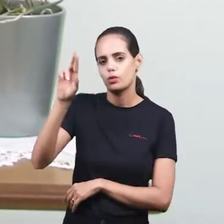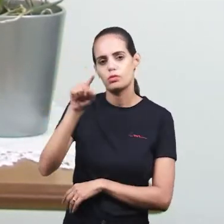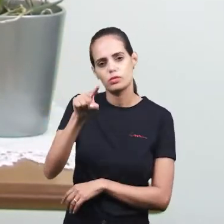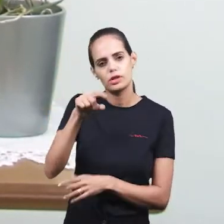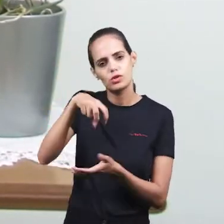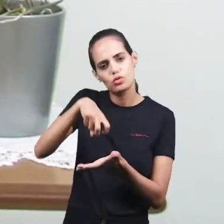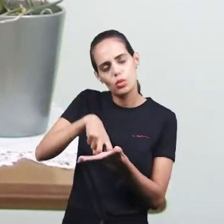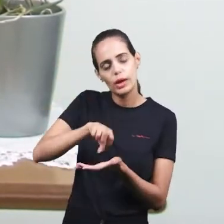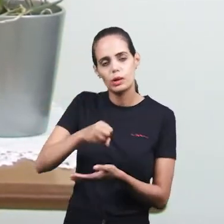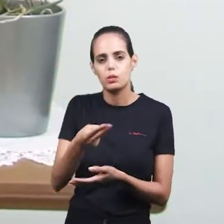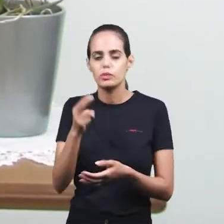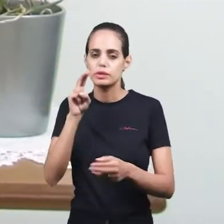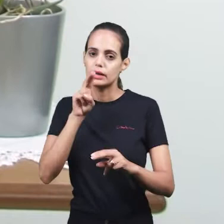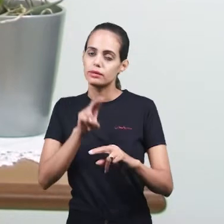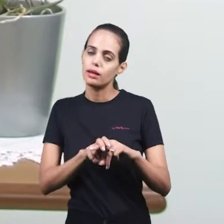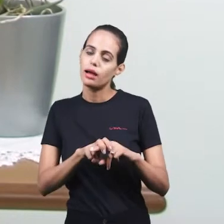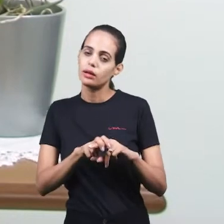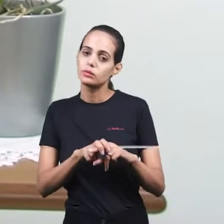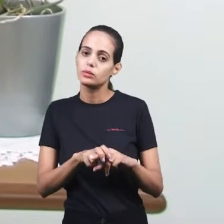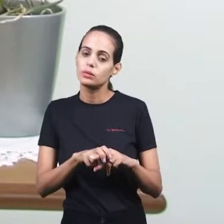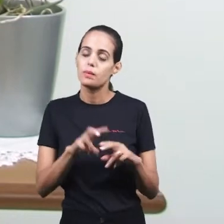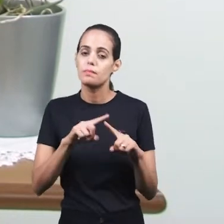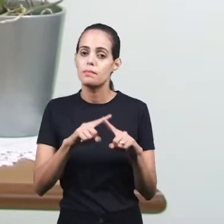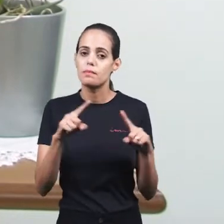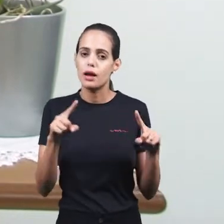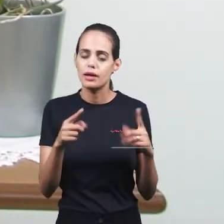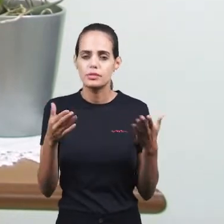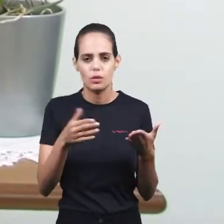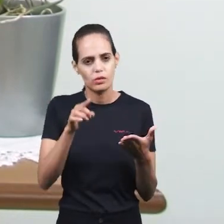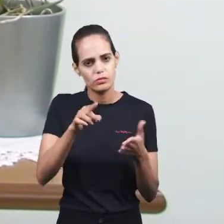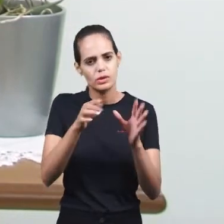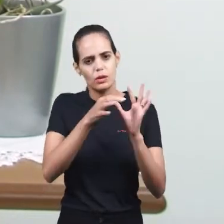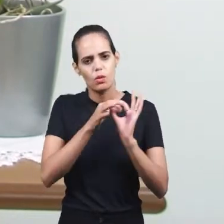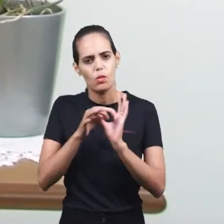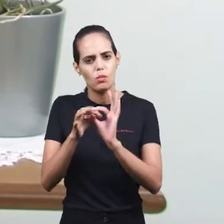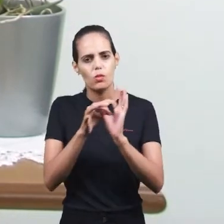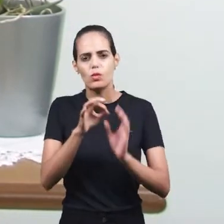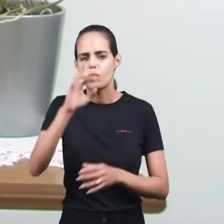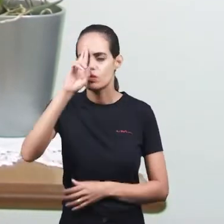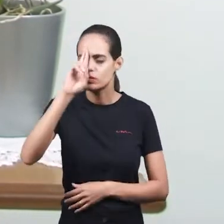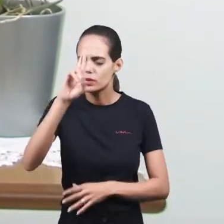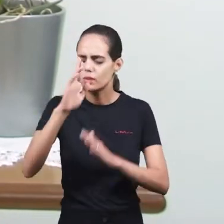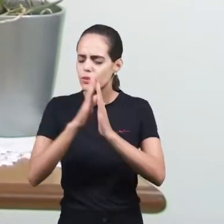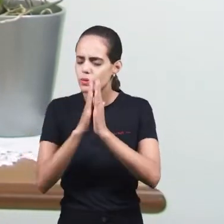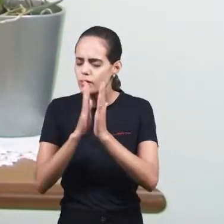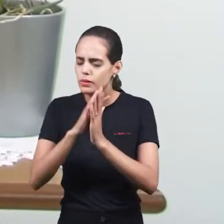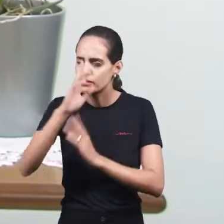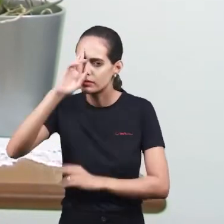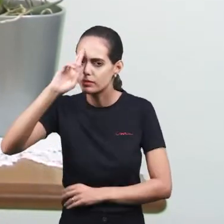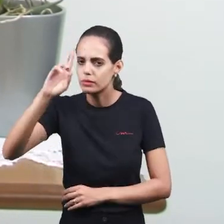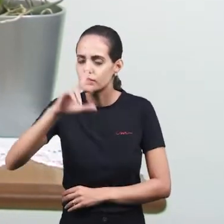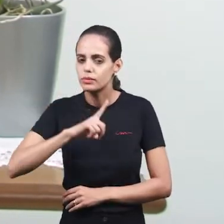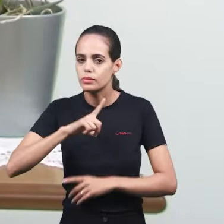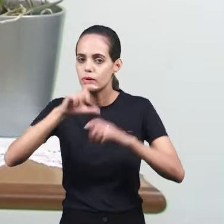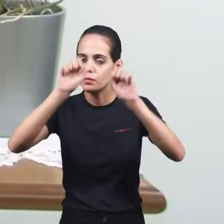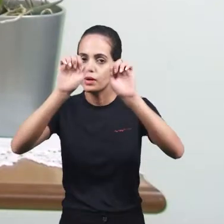Вы с Господом. Если вы хотите склониться на колени, будьте как вам удобно. Если вы